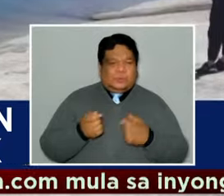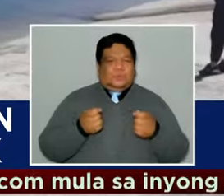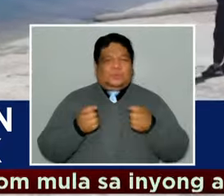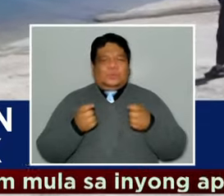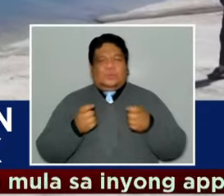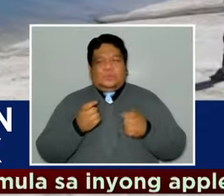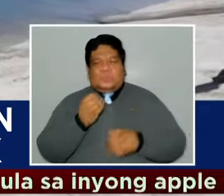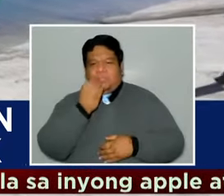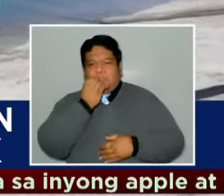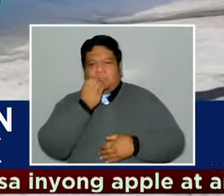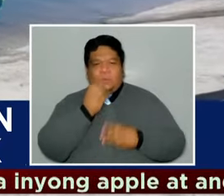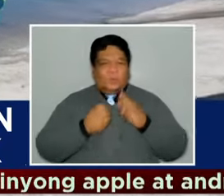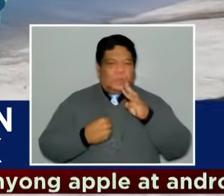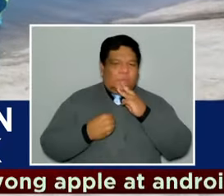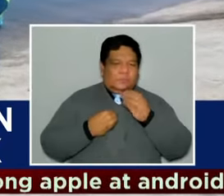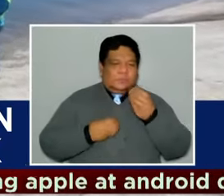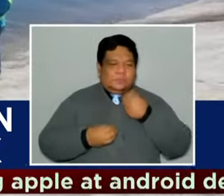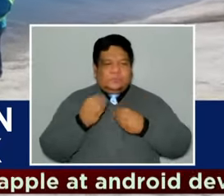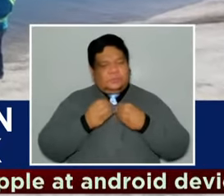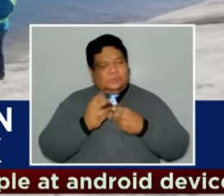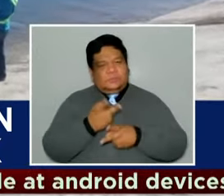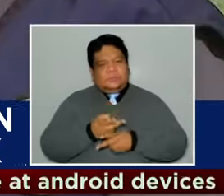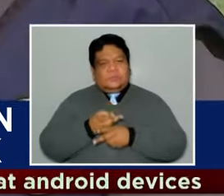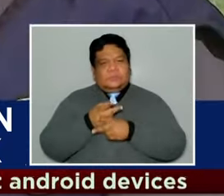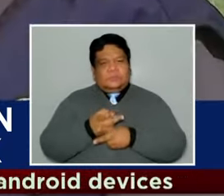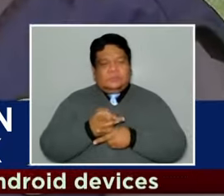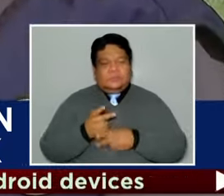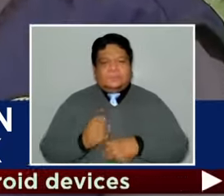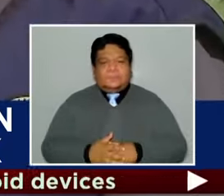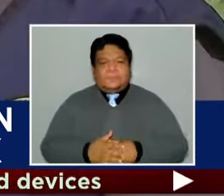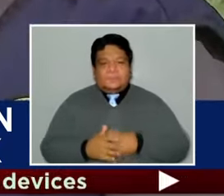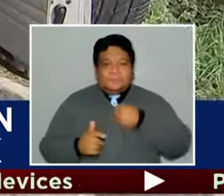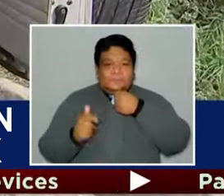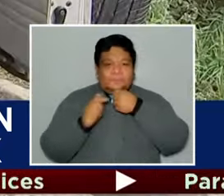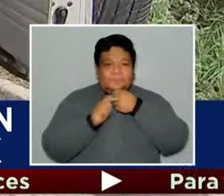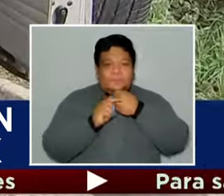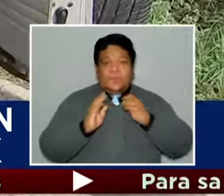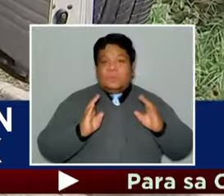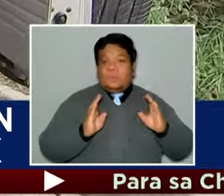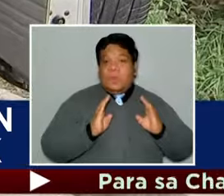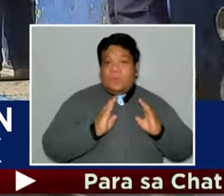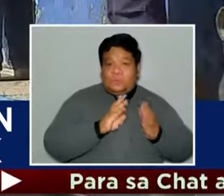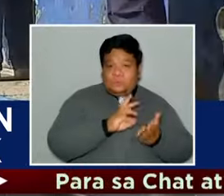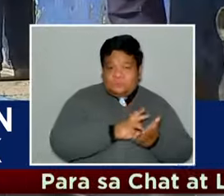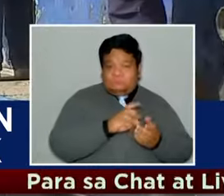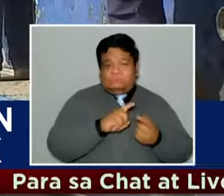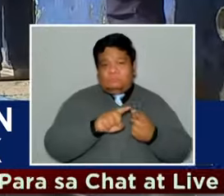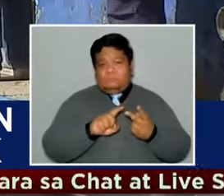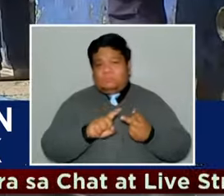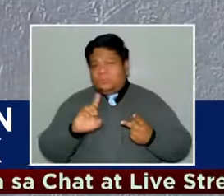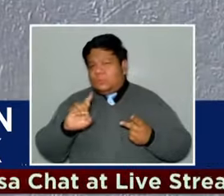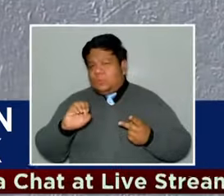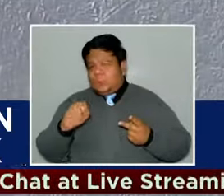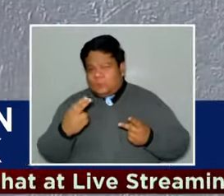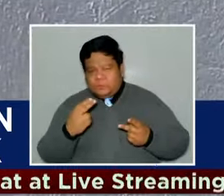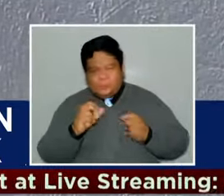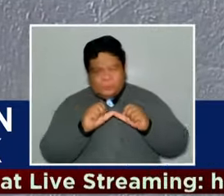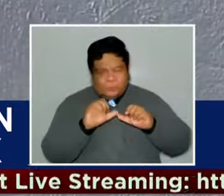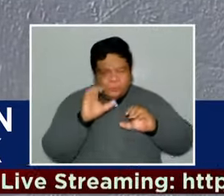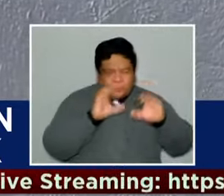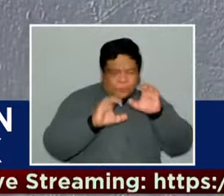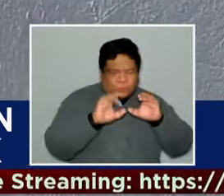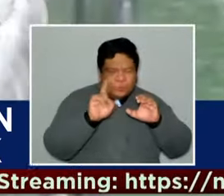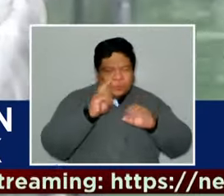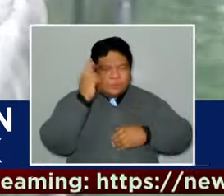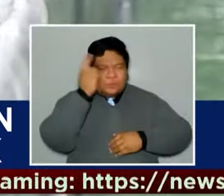water. Kapwa determinado ang Baguio City at Department of Health na matukoy na ang sanhi ng hindi pangkaraniwang dami